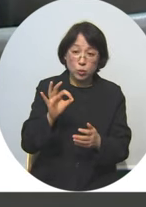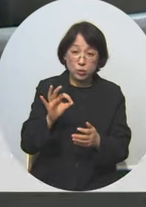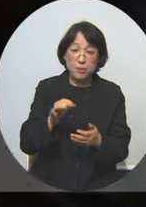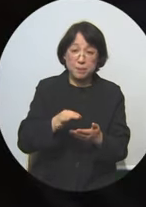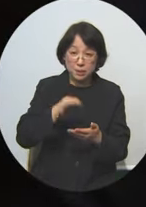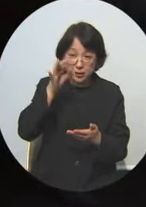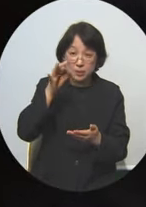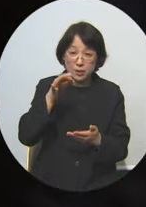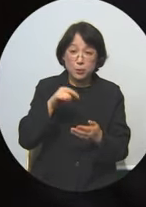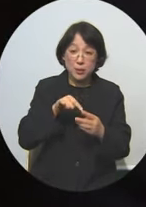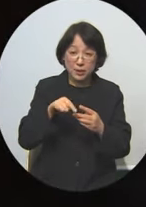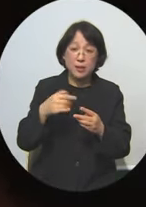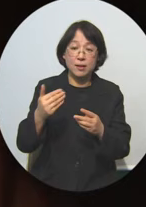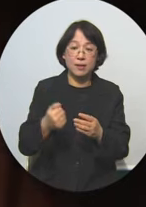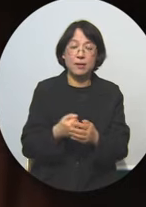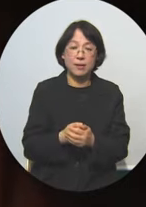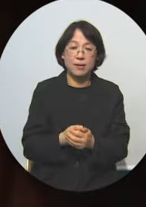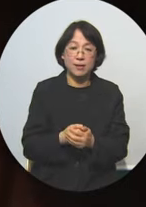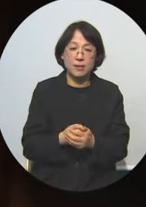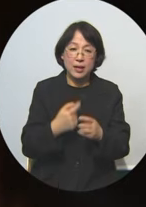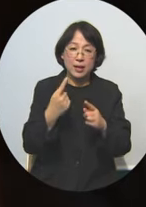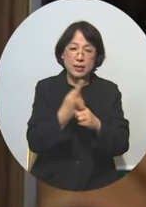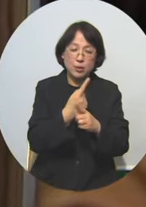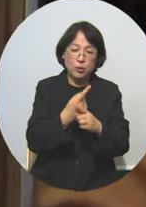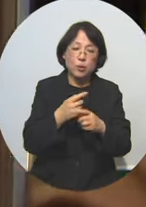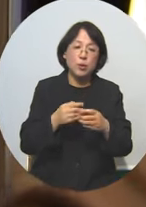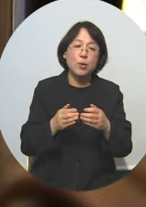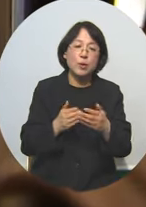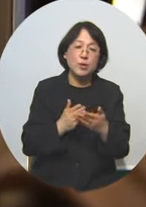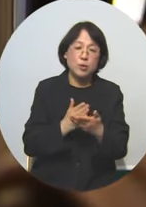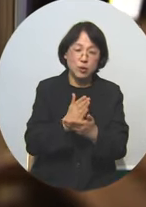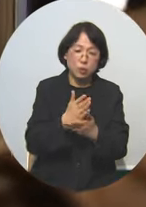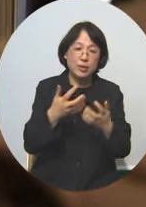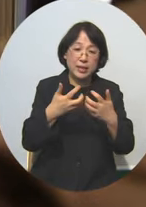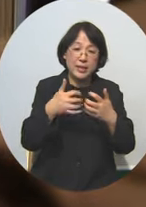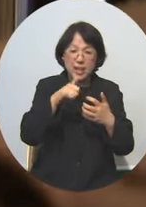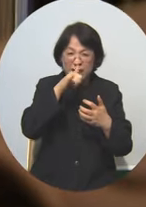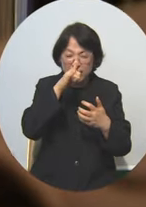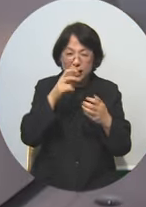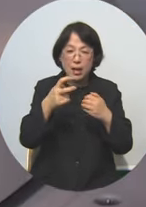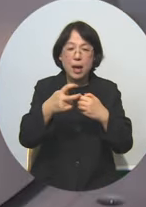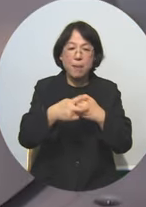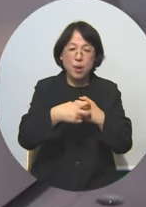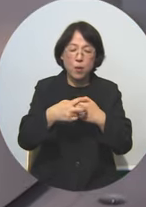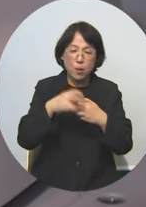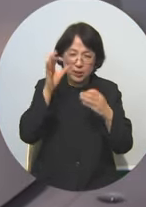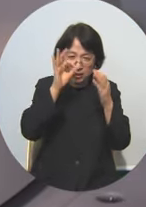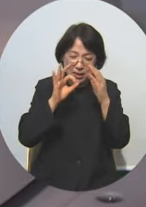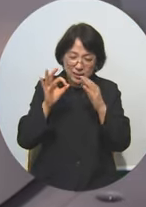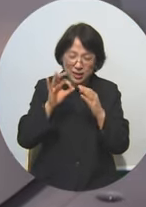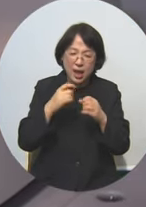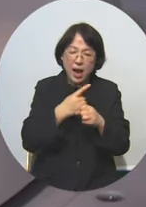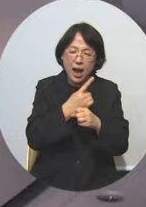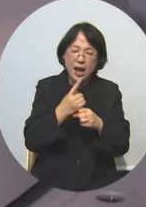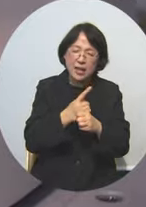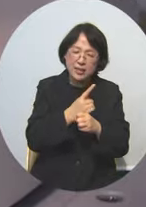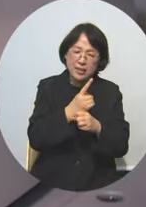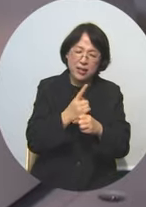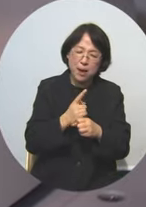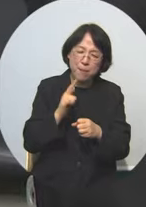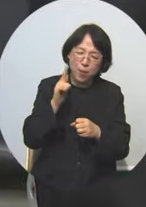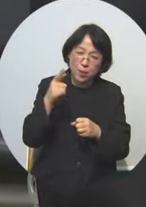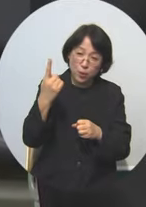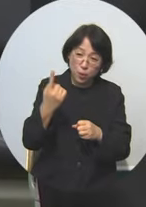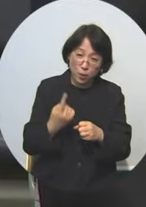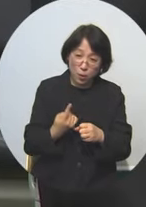가는. 반려견을 치료할 수 있는 전문 의료 장비가 있는 동물병원을 찾아 1시간이 넘는 거리에서 온 보호자도